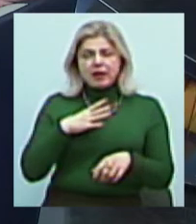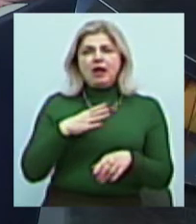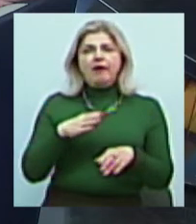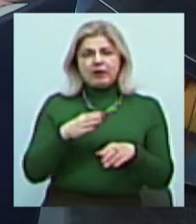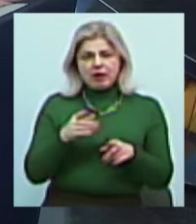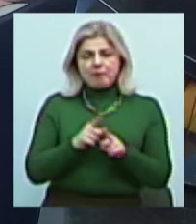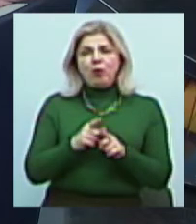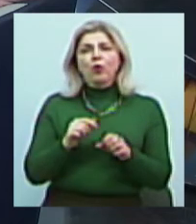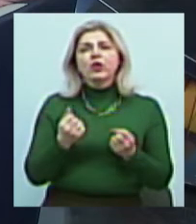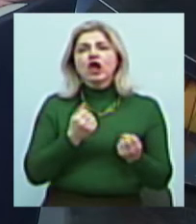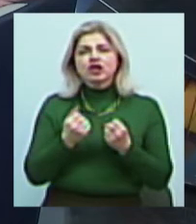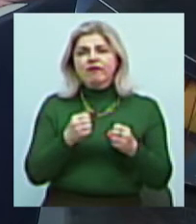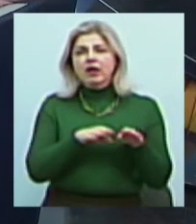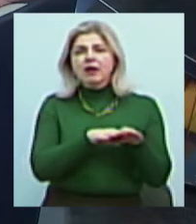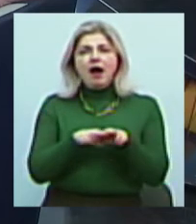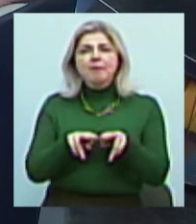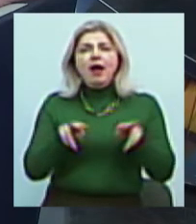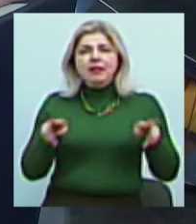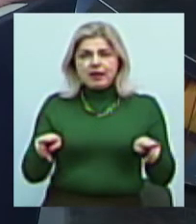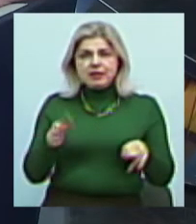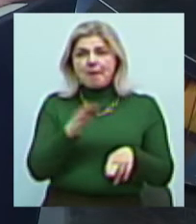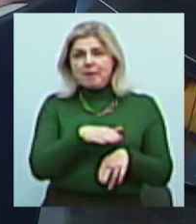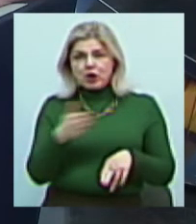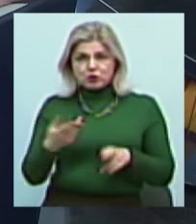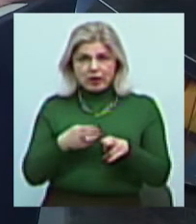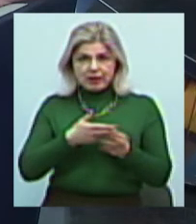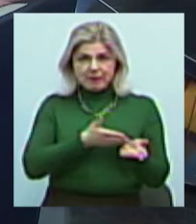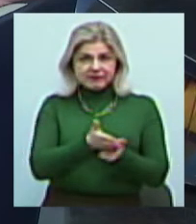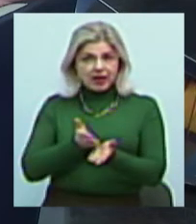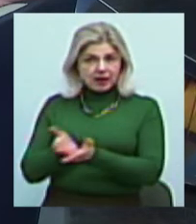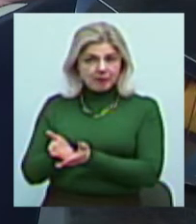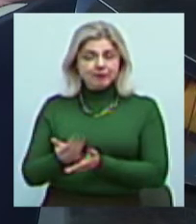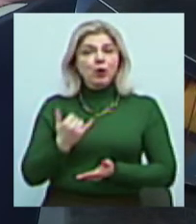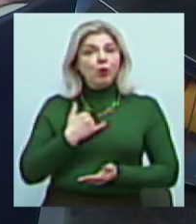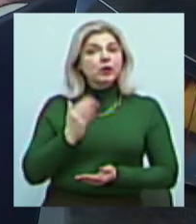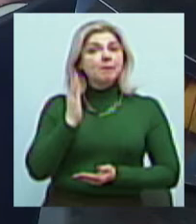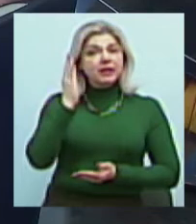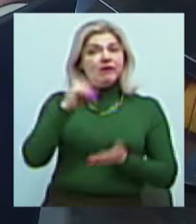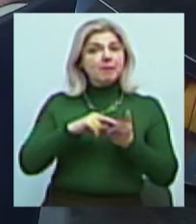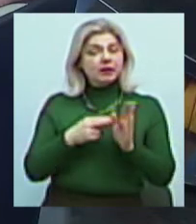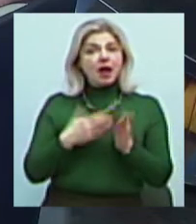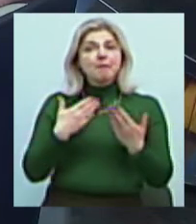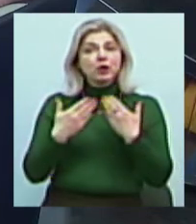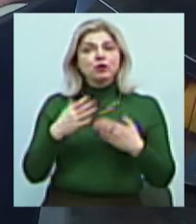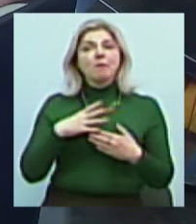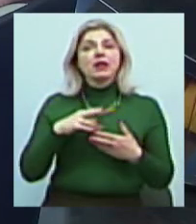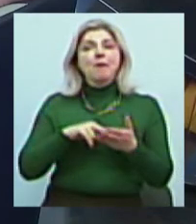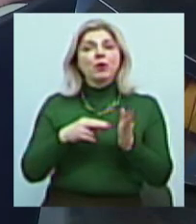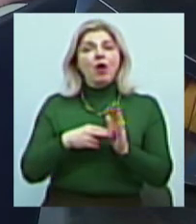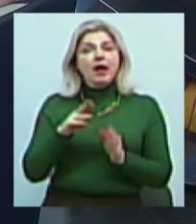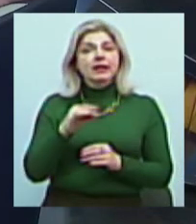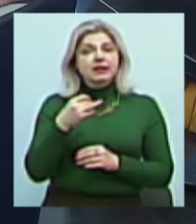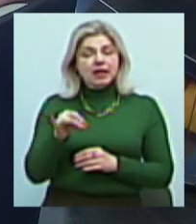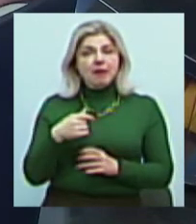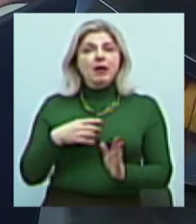сферами? Ну, у нас взагалі такий перспективний план, підход до нього був проєктний. Да? Тобто ми